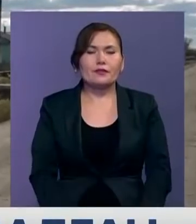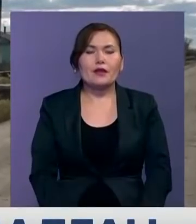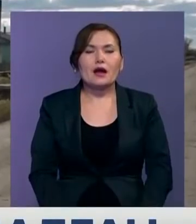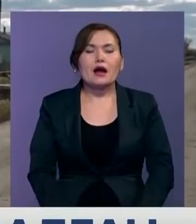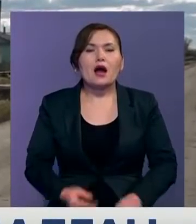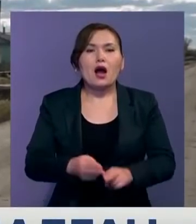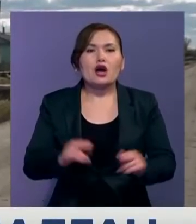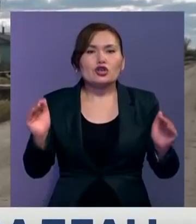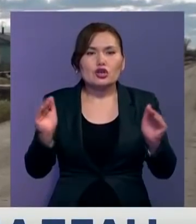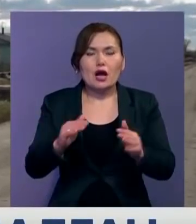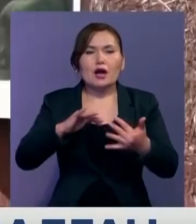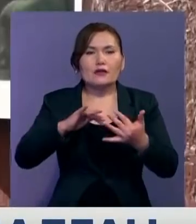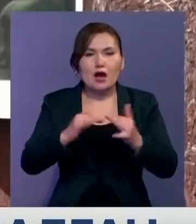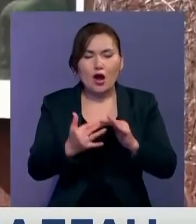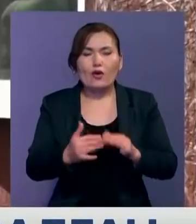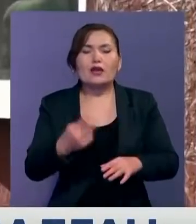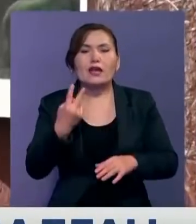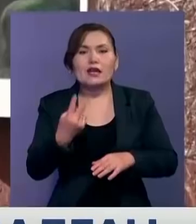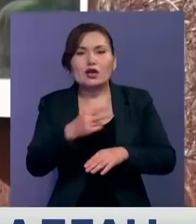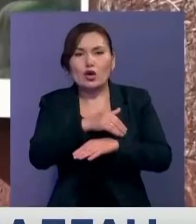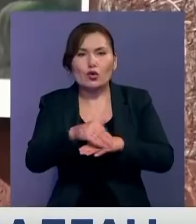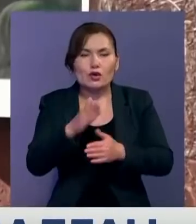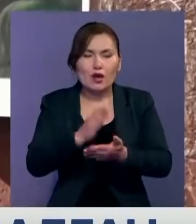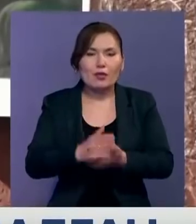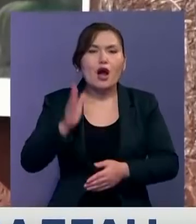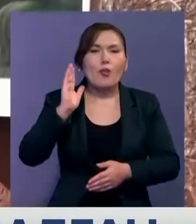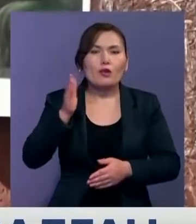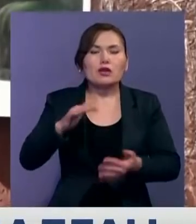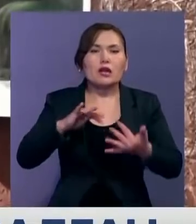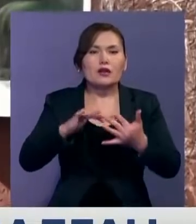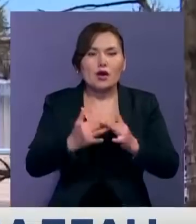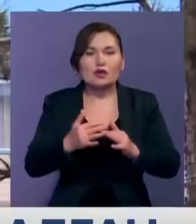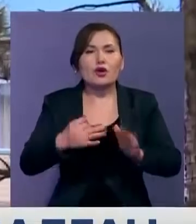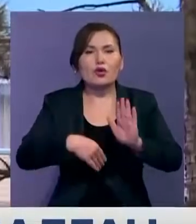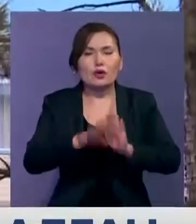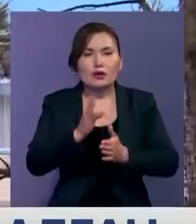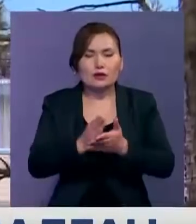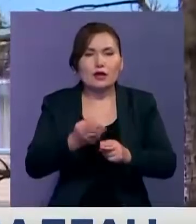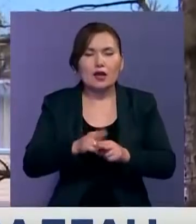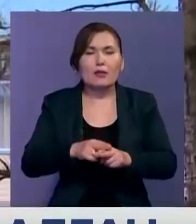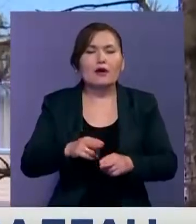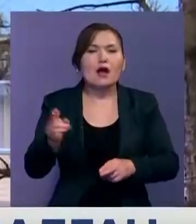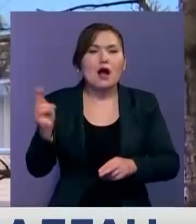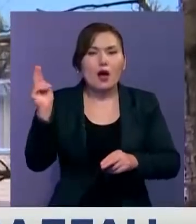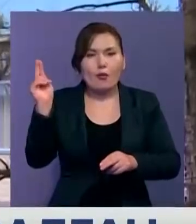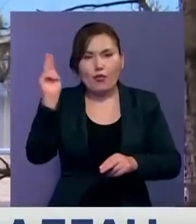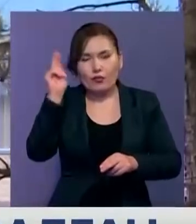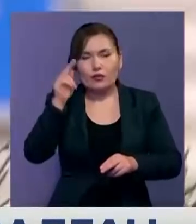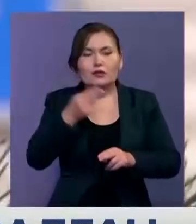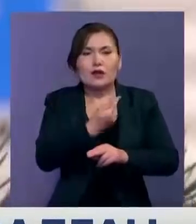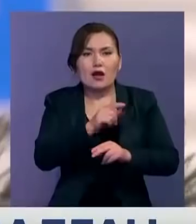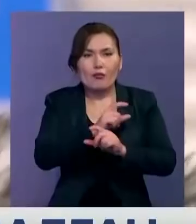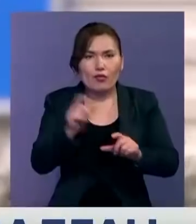Дайындық шағын ғана ол, екі ақ көшесі бар, бірақ өңірдегі болашағы зор елді мекендердің бірі. Мұндағы барлық әлеуметтік нысан шаруашылық есебінен